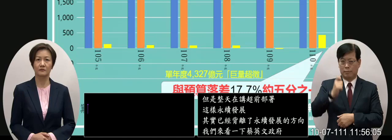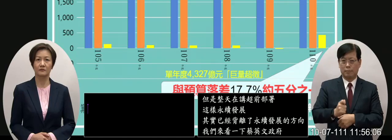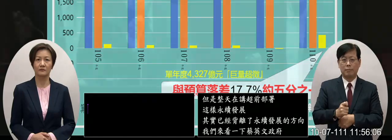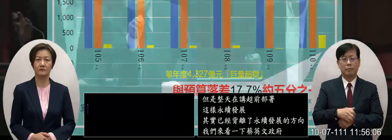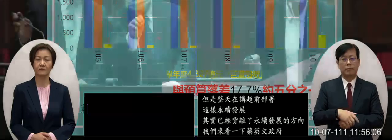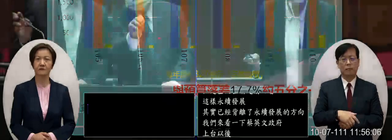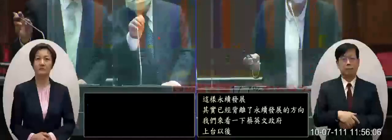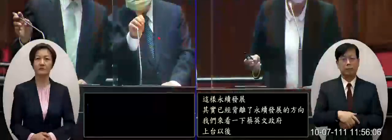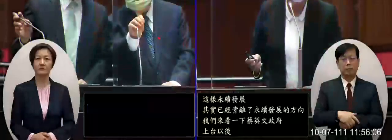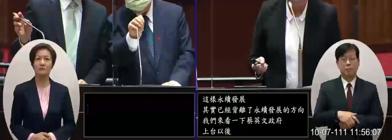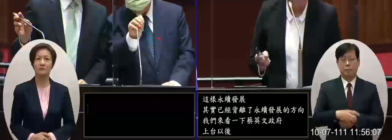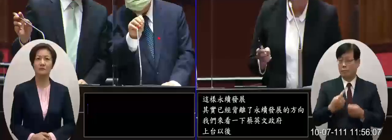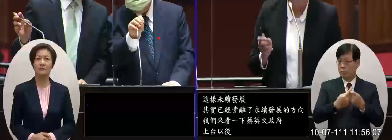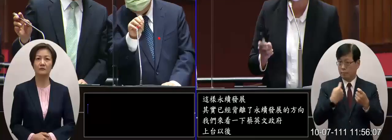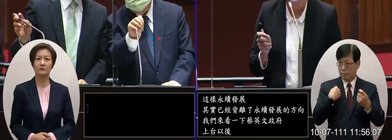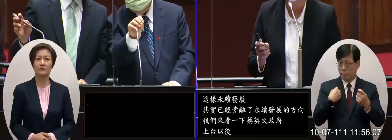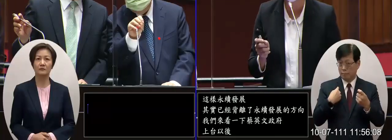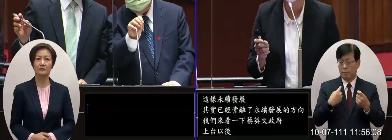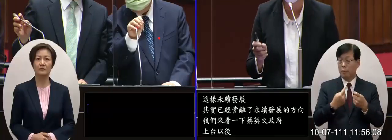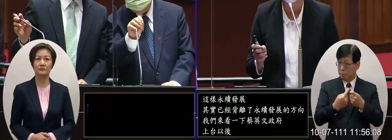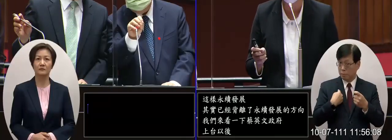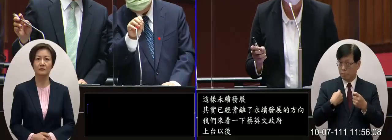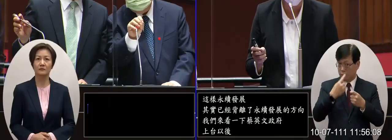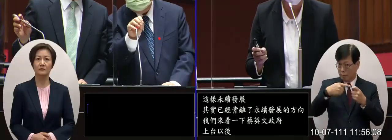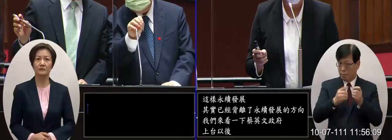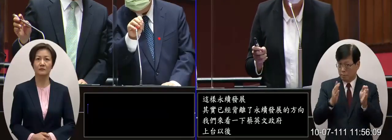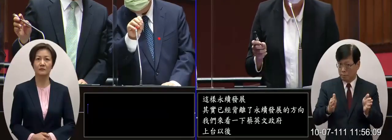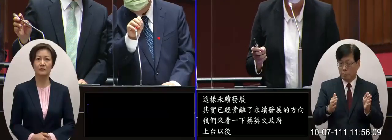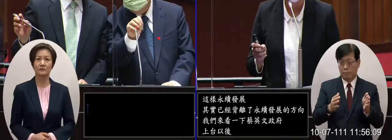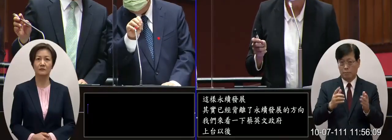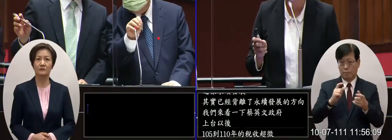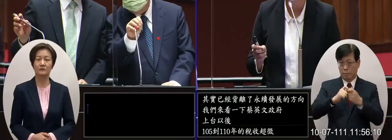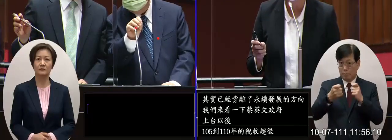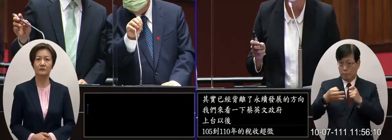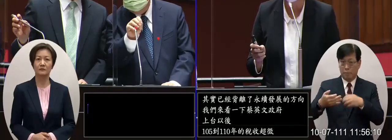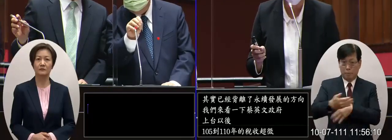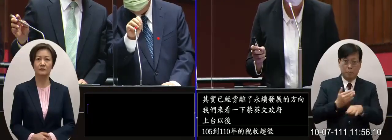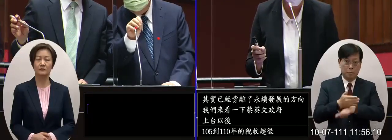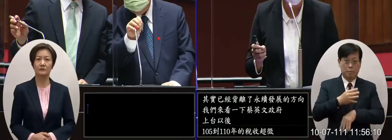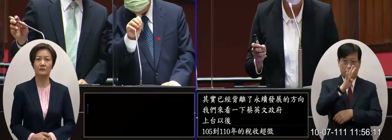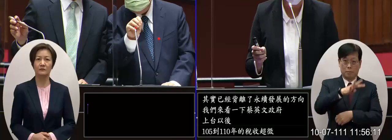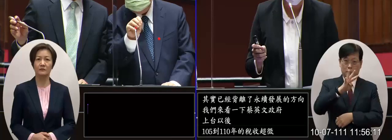8069亿元。那去年的光去年的超增啊，就